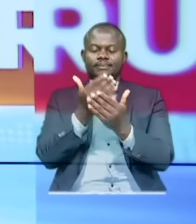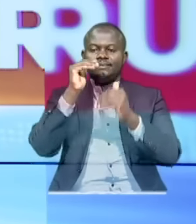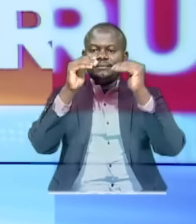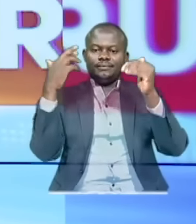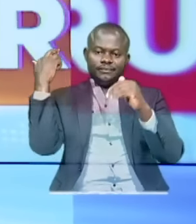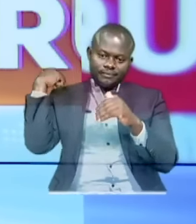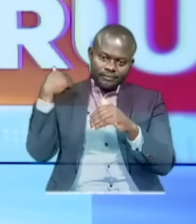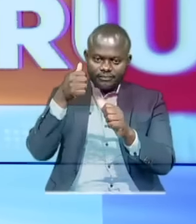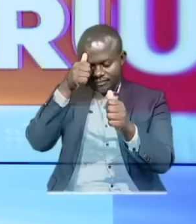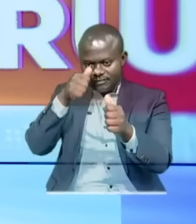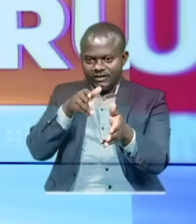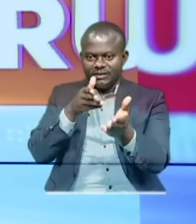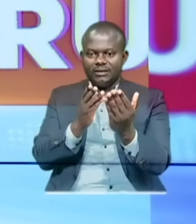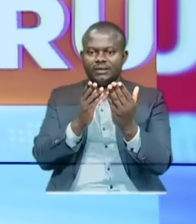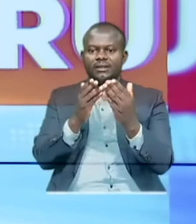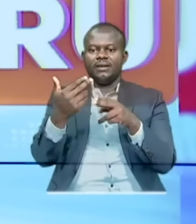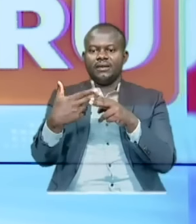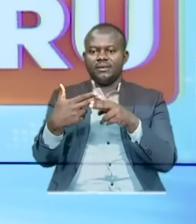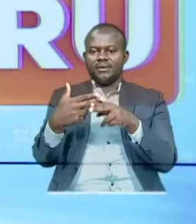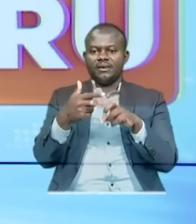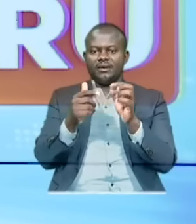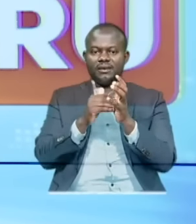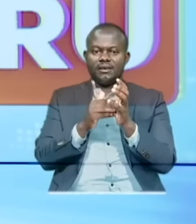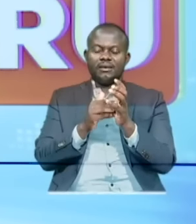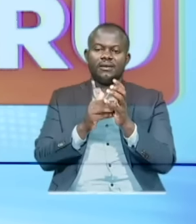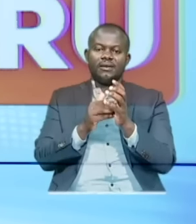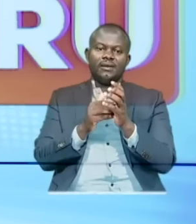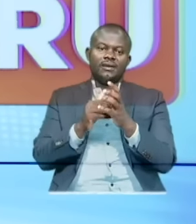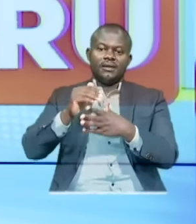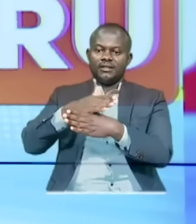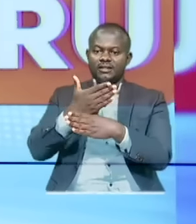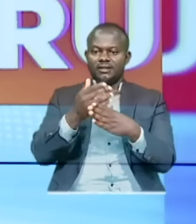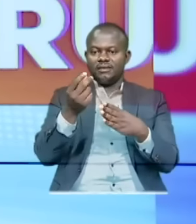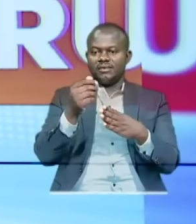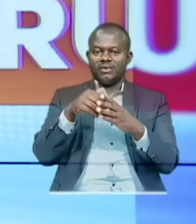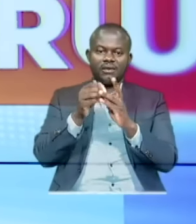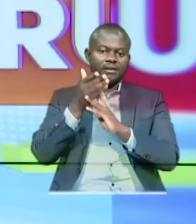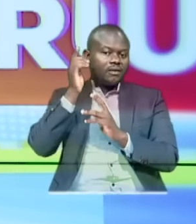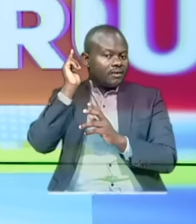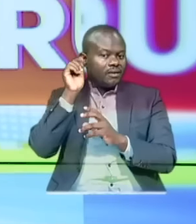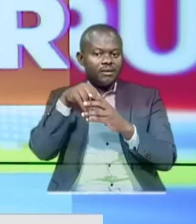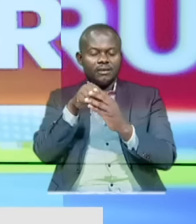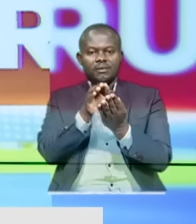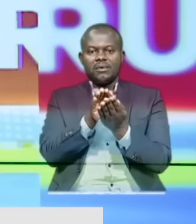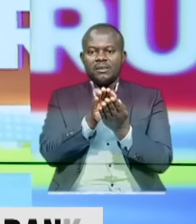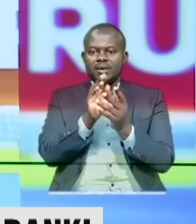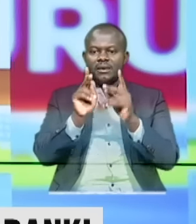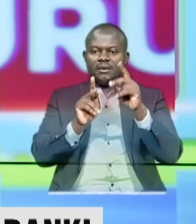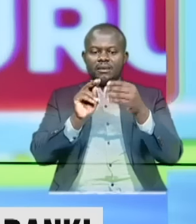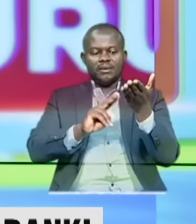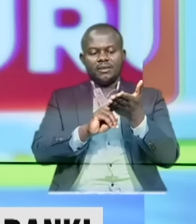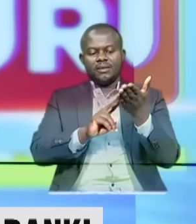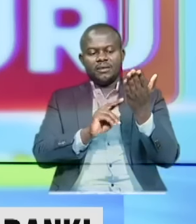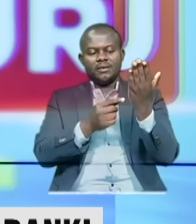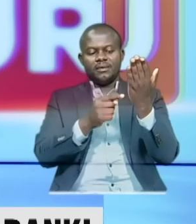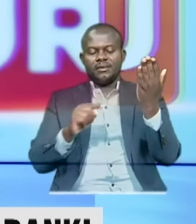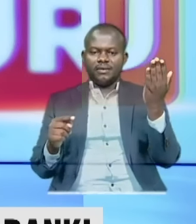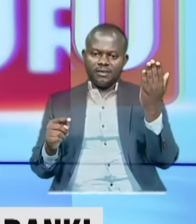zibishinzwe gukurikirana bya hafi ndetse no guhana habiba amafaranga ari ku matelefoni no ku mabanki y'abantu bakoresheje